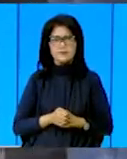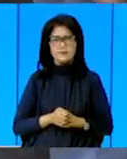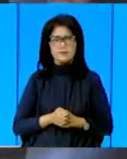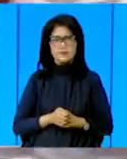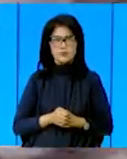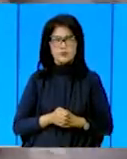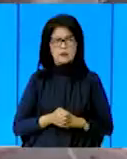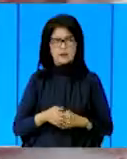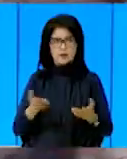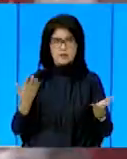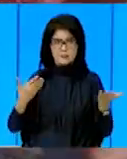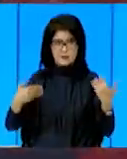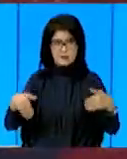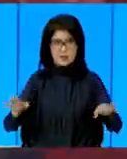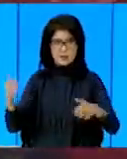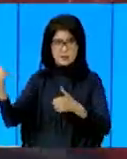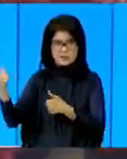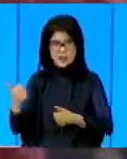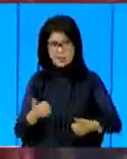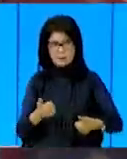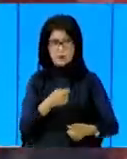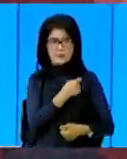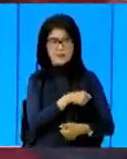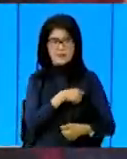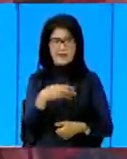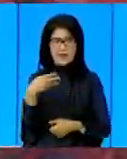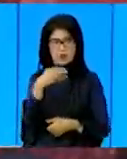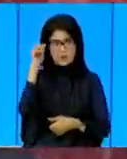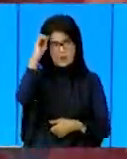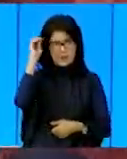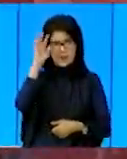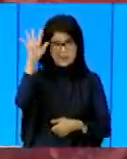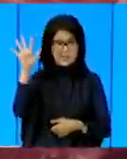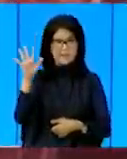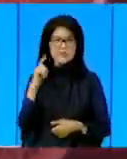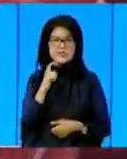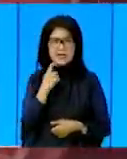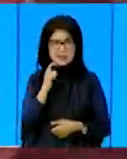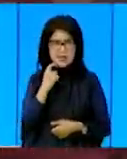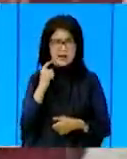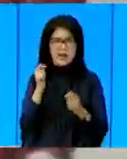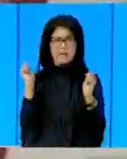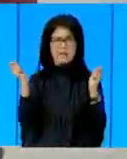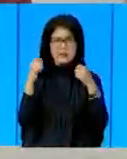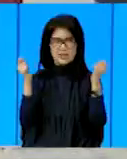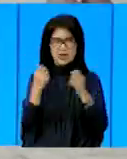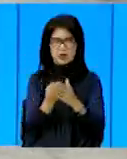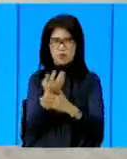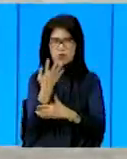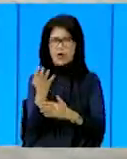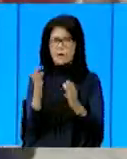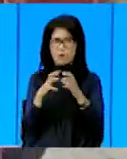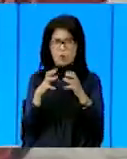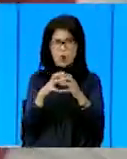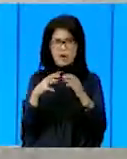Tarian daerah menyambut kedatangan Menteri Pariwisata dan Ekonomi Kreatif Sandiaga Salahuddin Uno di Festival Bunga dan Buah Tanah Karo,